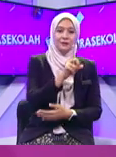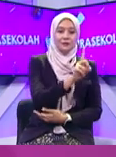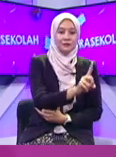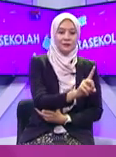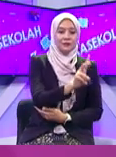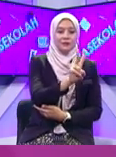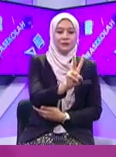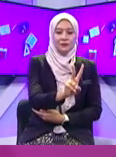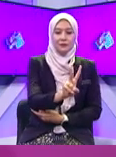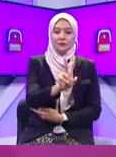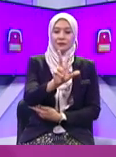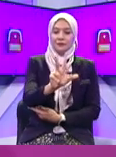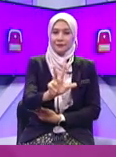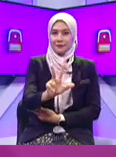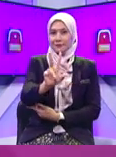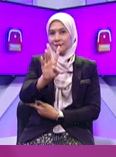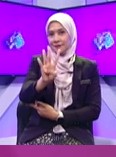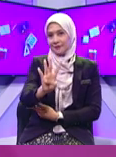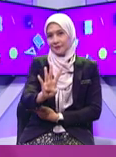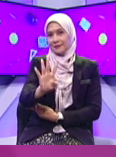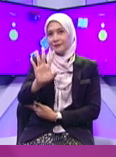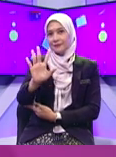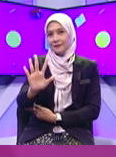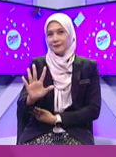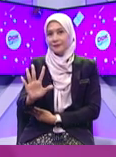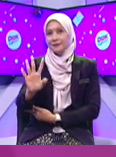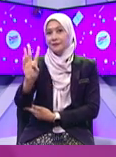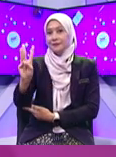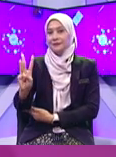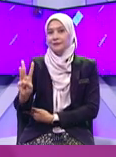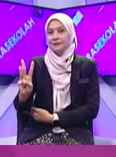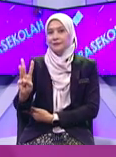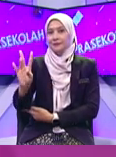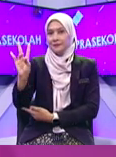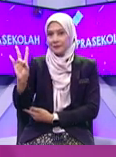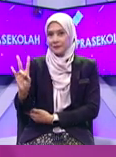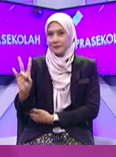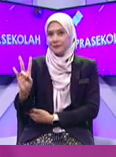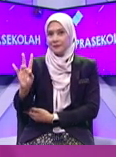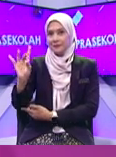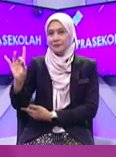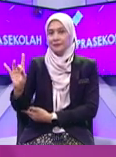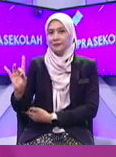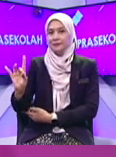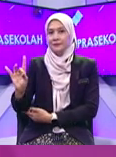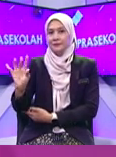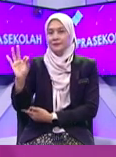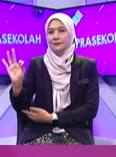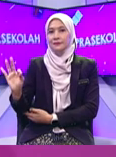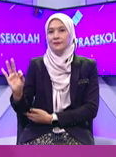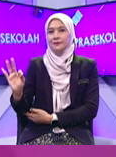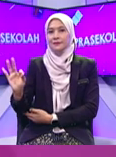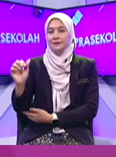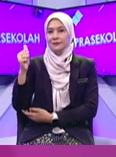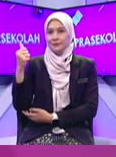tiga empat lima enam tujuh delapan sembilan